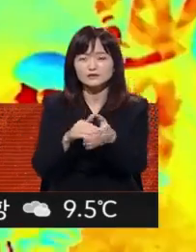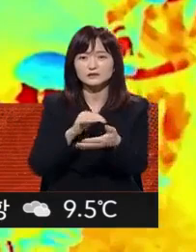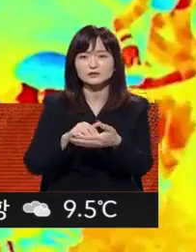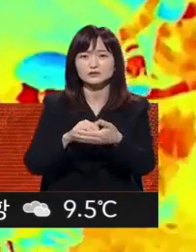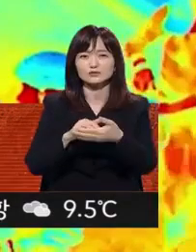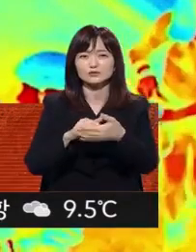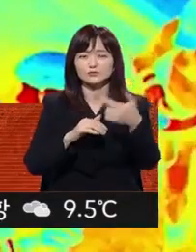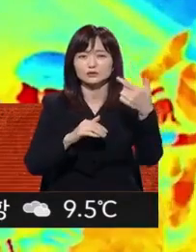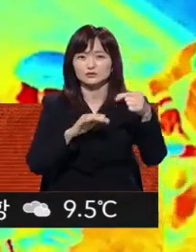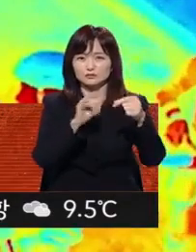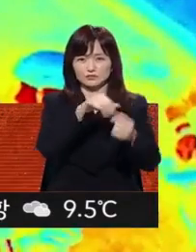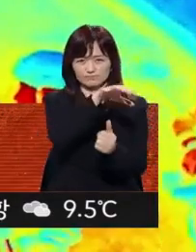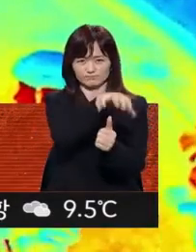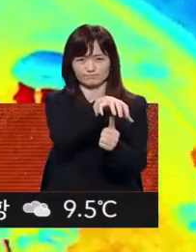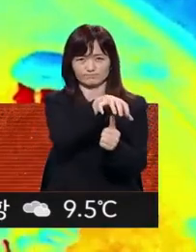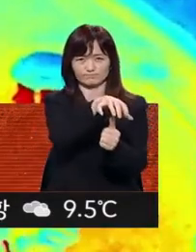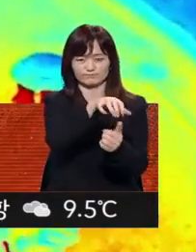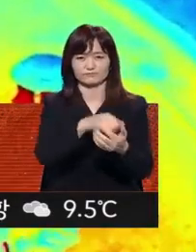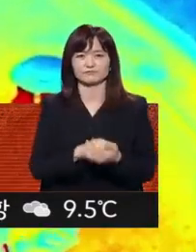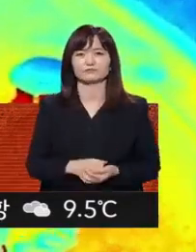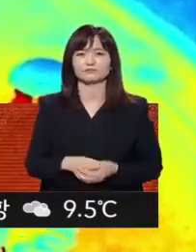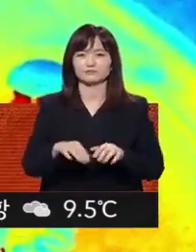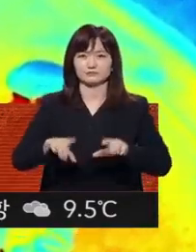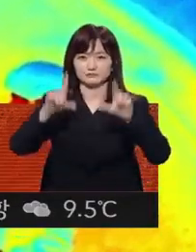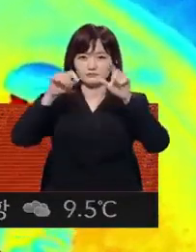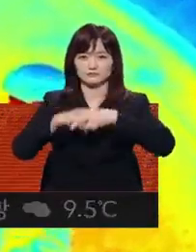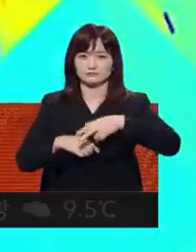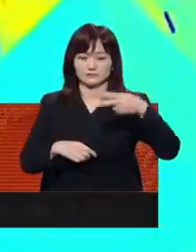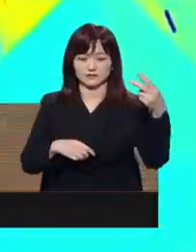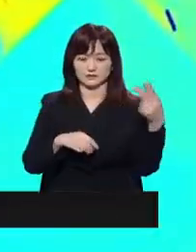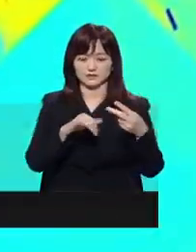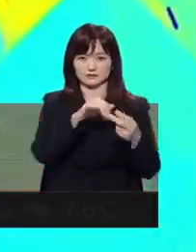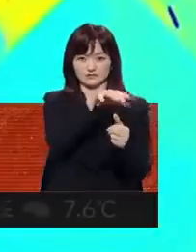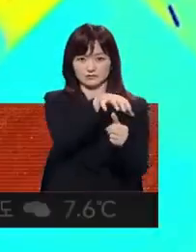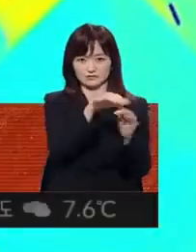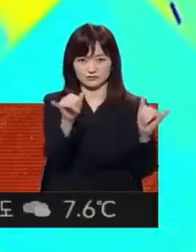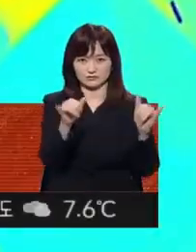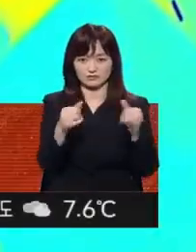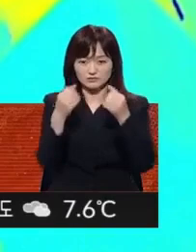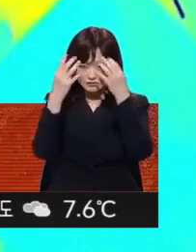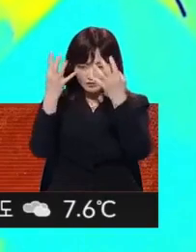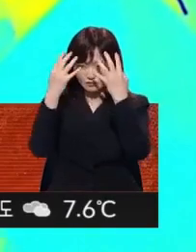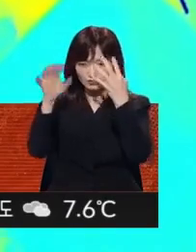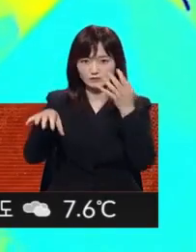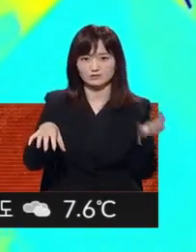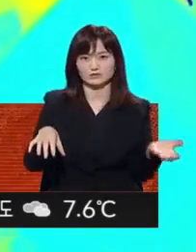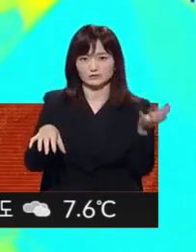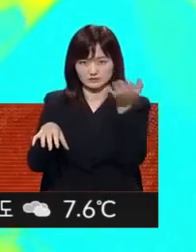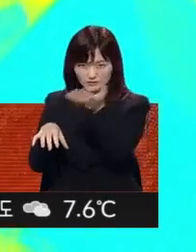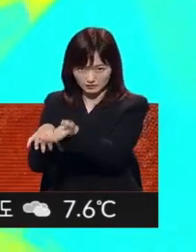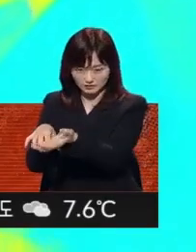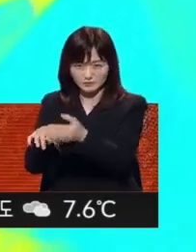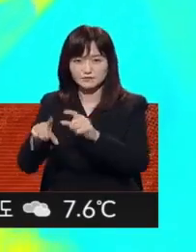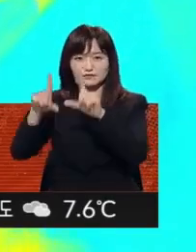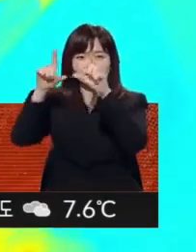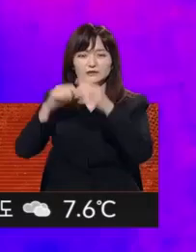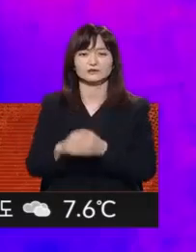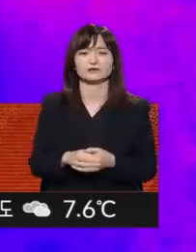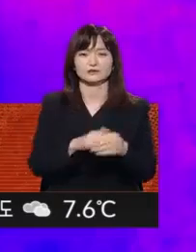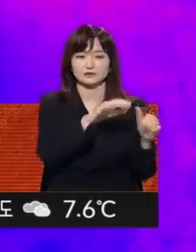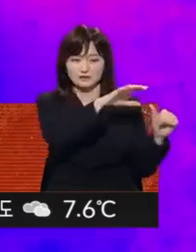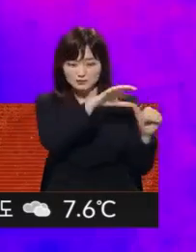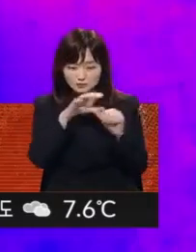깽단을 교도소에 수감을 했는데요. 이날은 무려 2천 명의 수감자들을 새로운 교도소로 이감하는 날이었습니다. 어허.